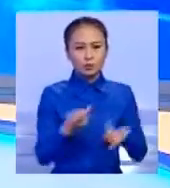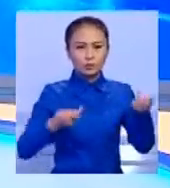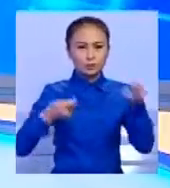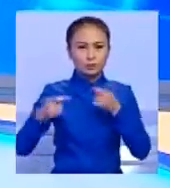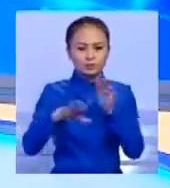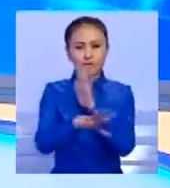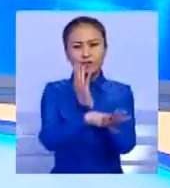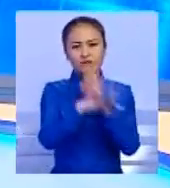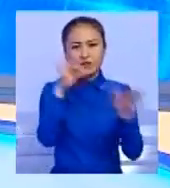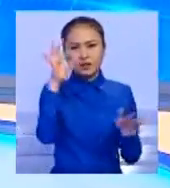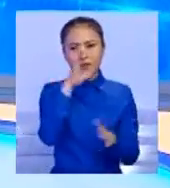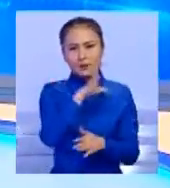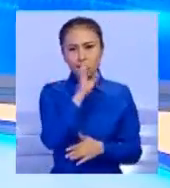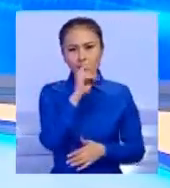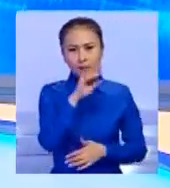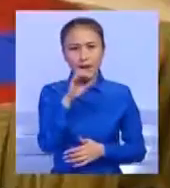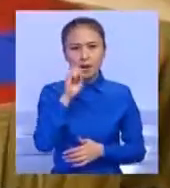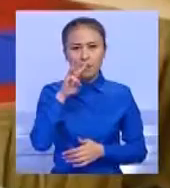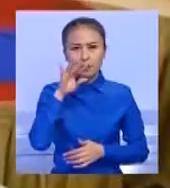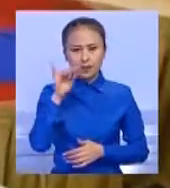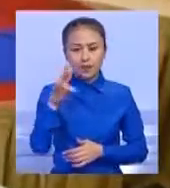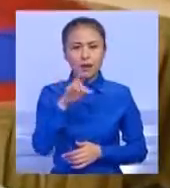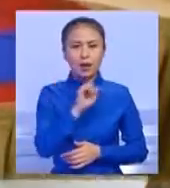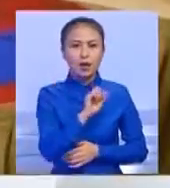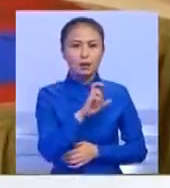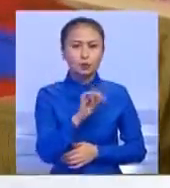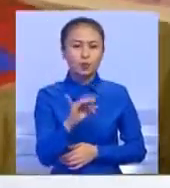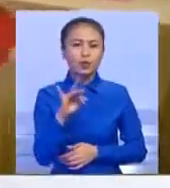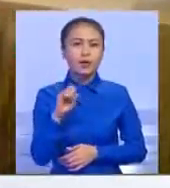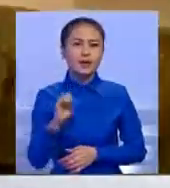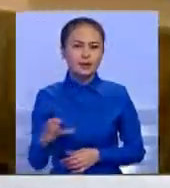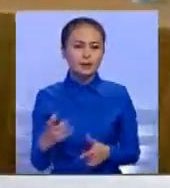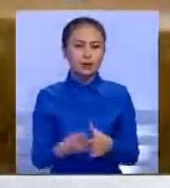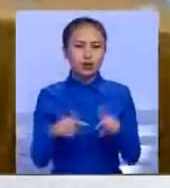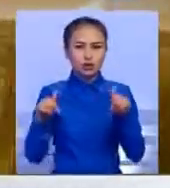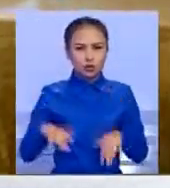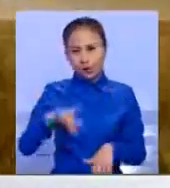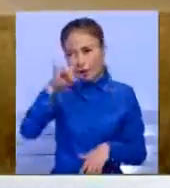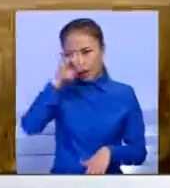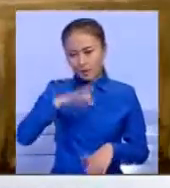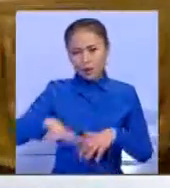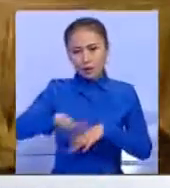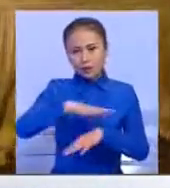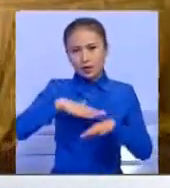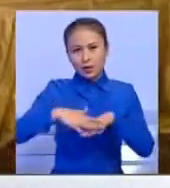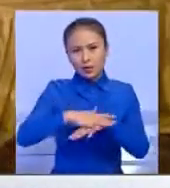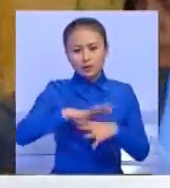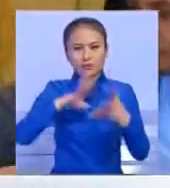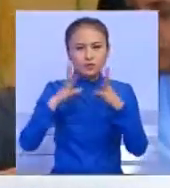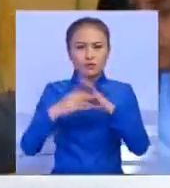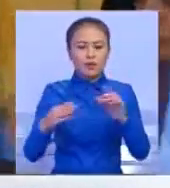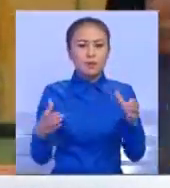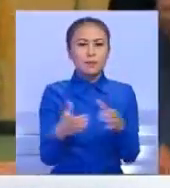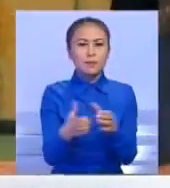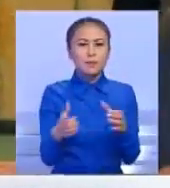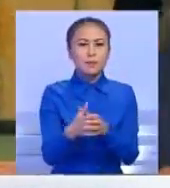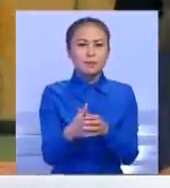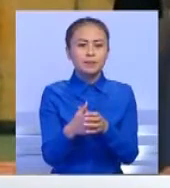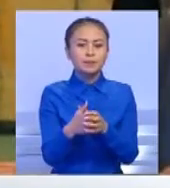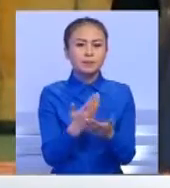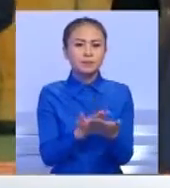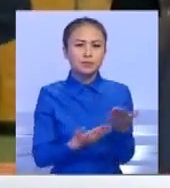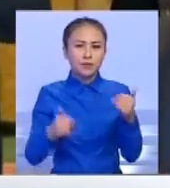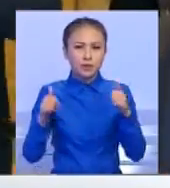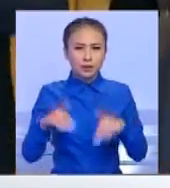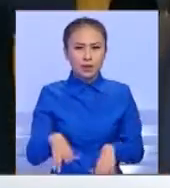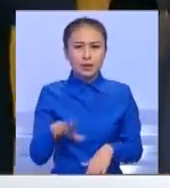жетекшісін таңдады. Оның есімі Садик Амин Абурас. Мұнда шешімді жалпы халықтық конгресс партиясының бас кеңесі